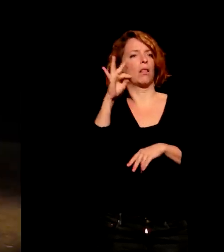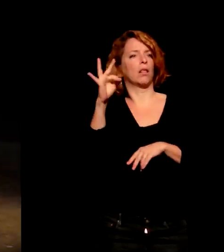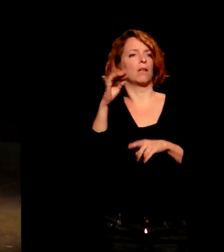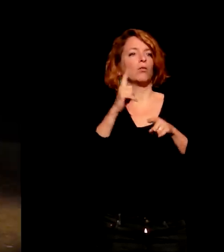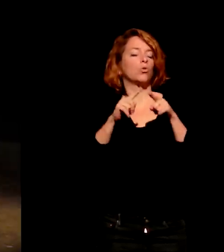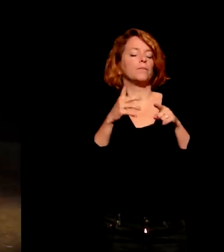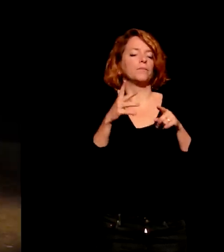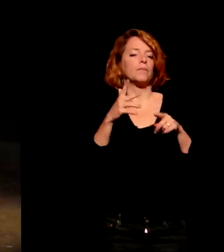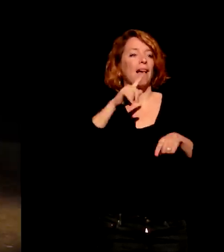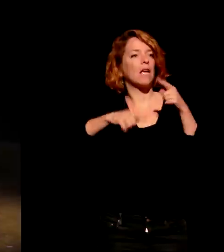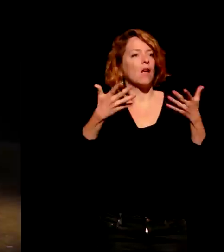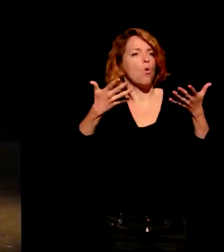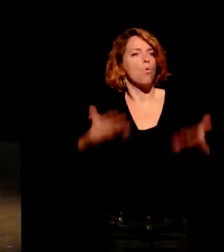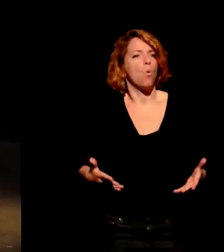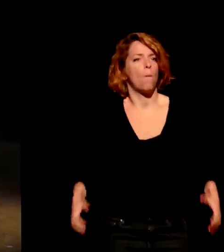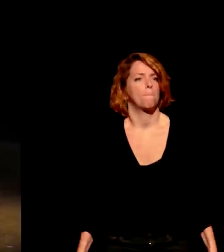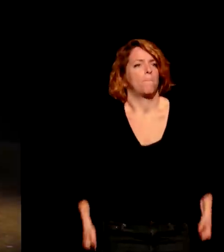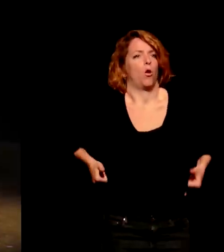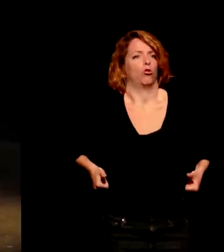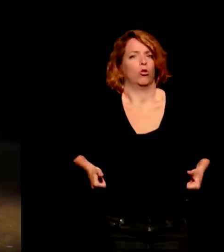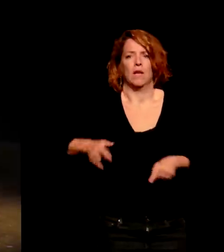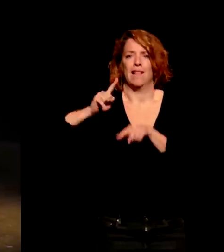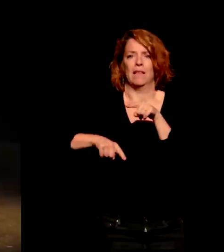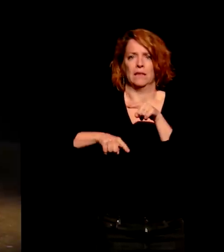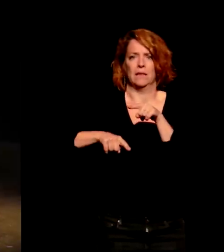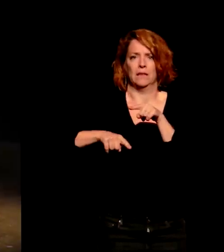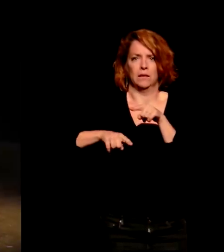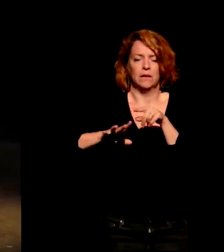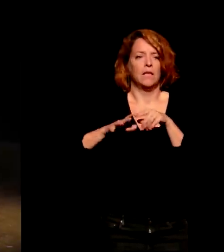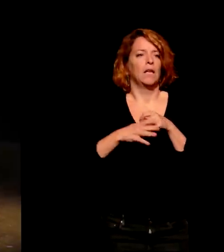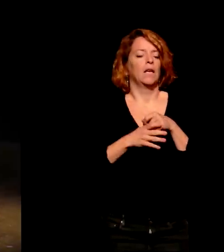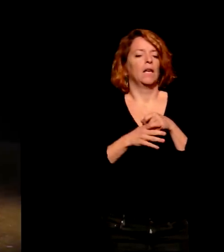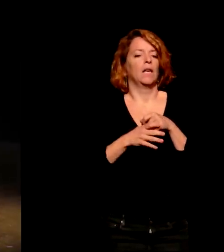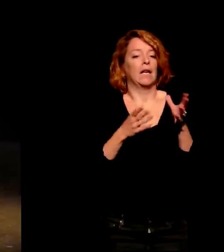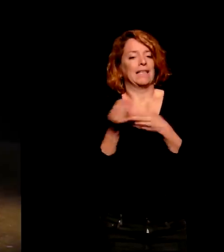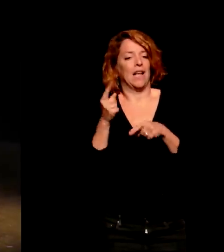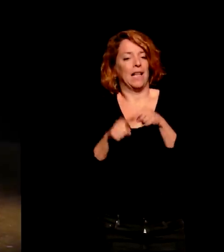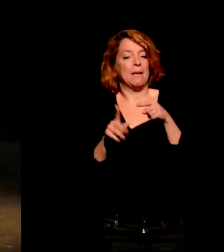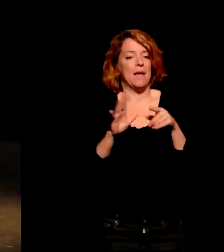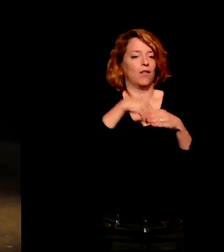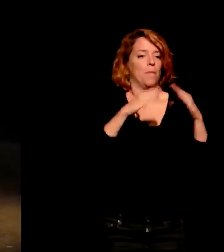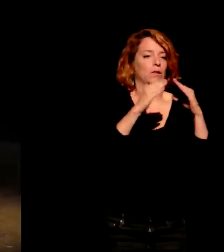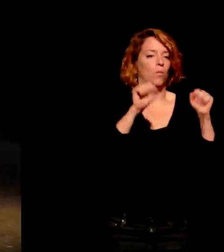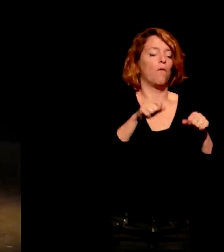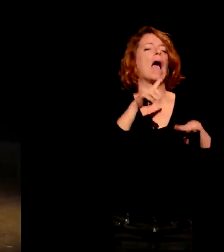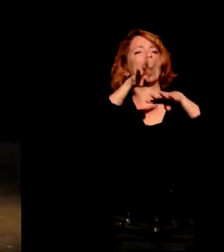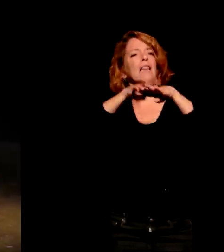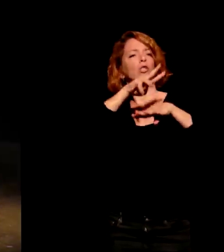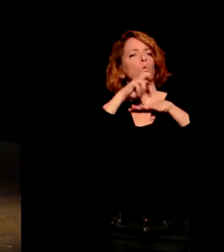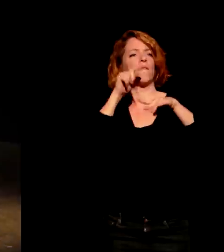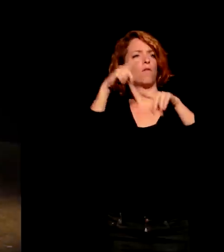forme de travail. On n'a pas le droit de le faire, sauf quand on est à la maison. À la maison, on a le droit. Voilà. Et du coup, dans le quartier juif de Londres, qui est un grand quartier quand